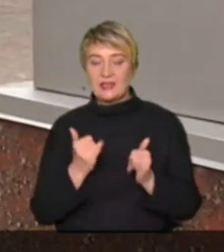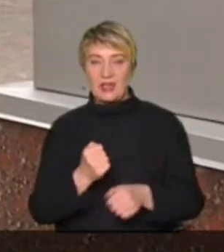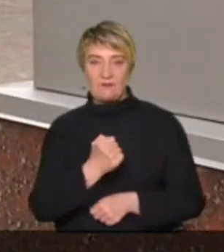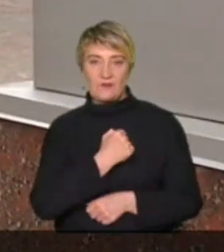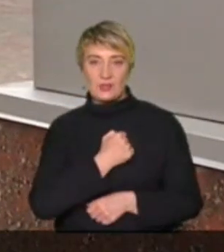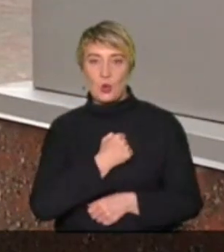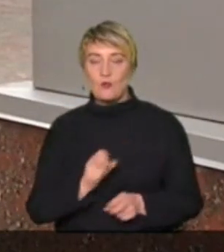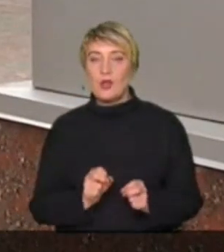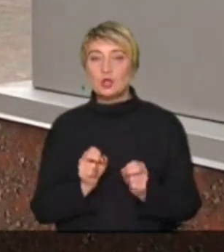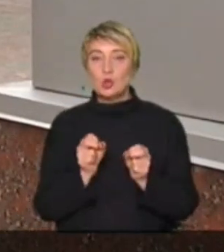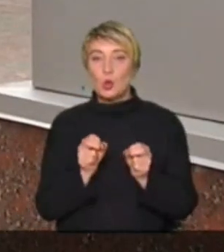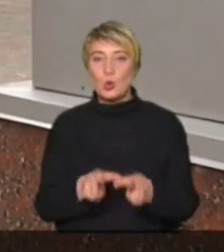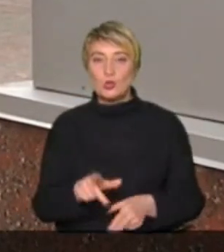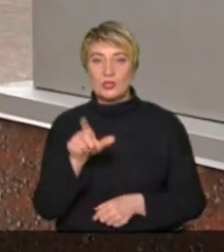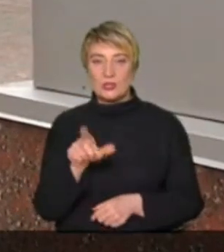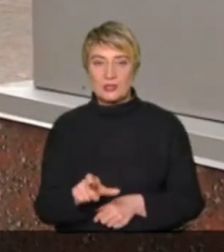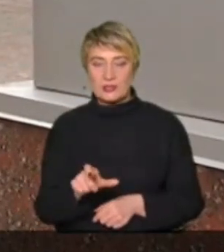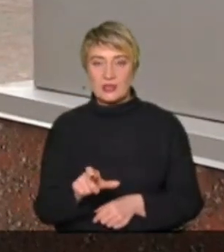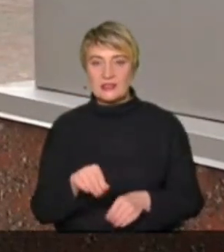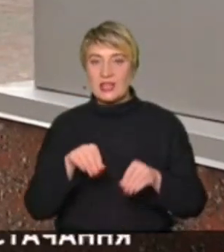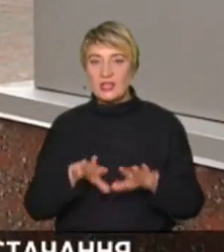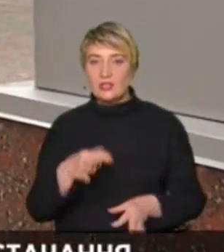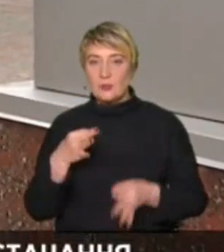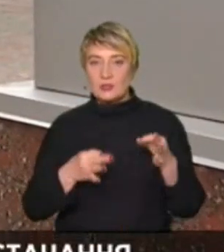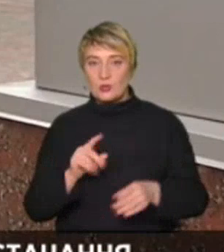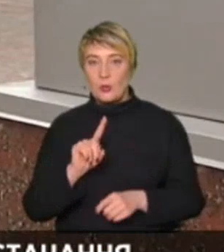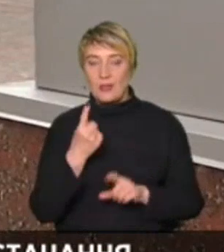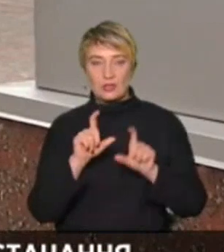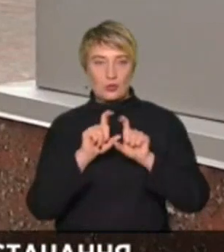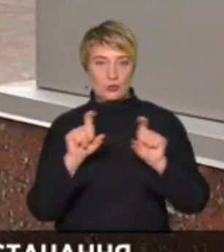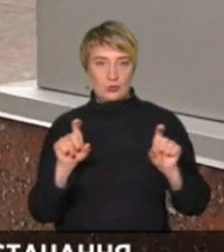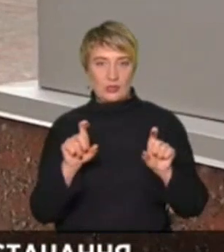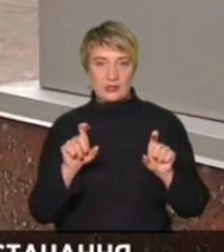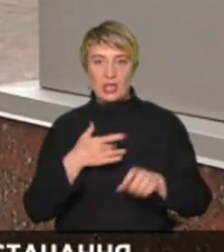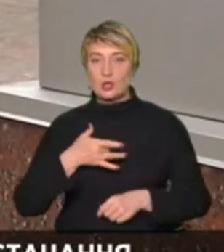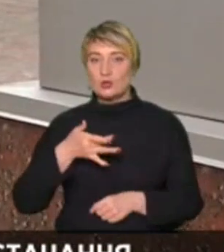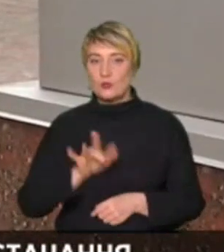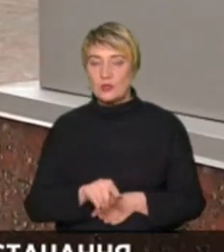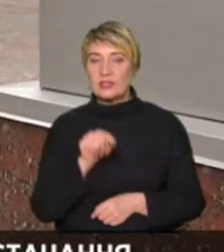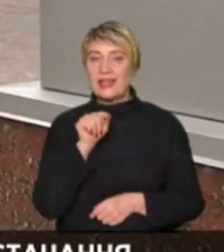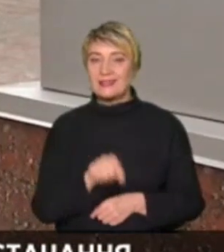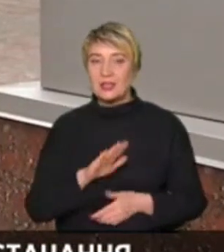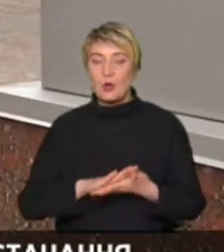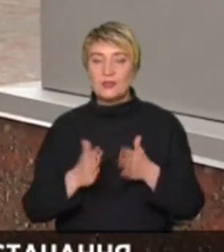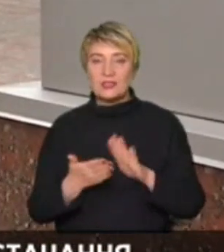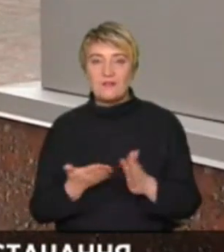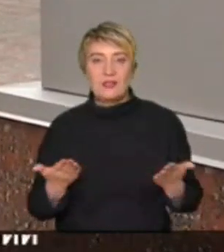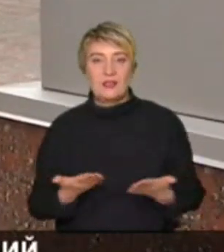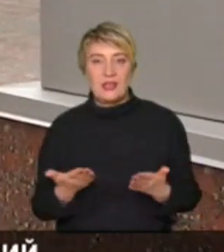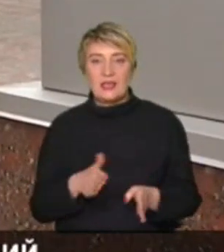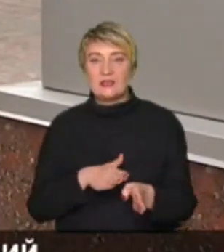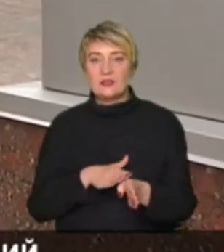ну, принаймні, за рішенням суду першої інстанції, надто суворе для тих обставин, у яких він